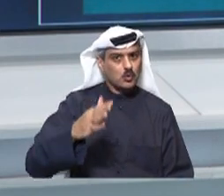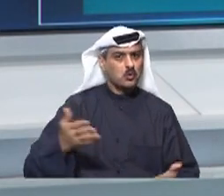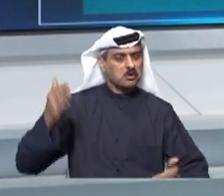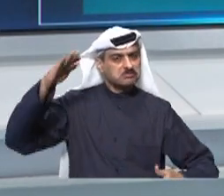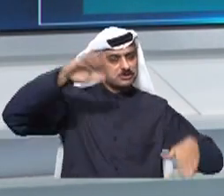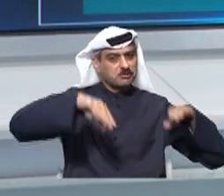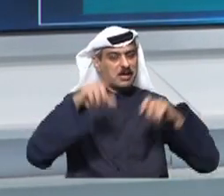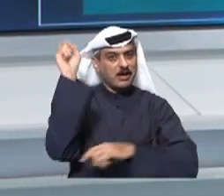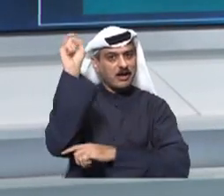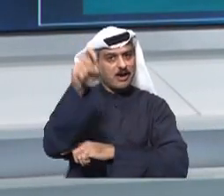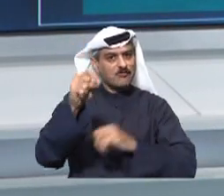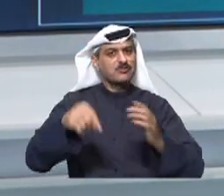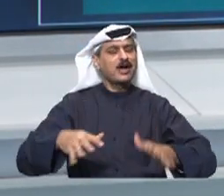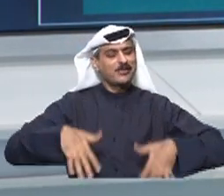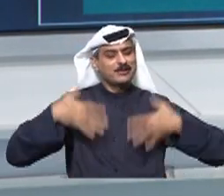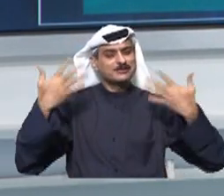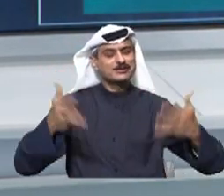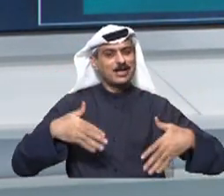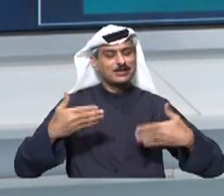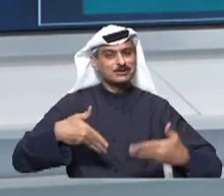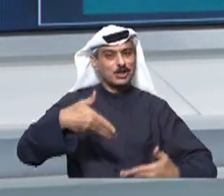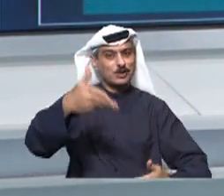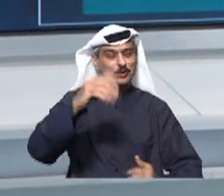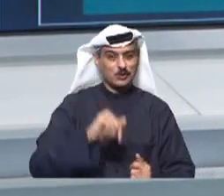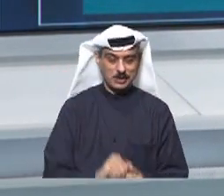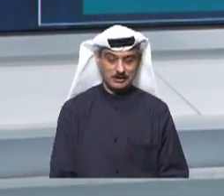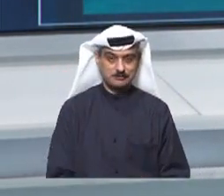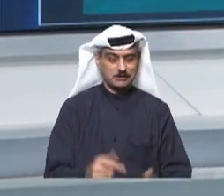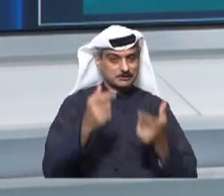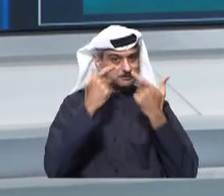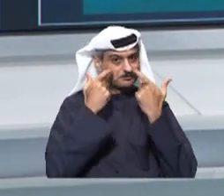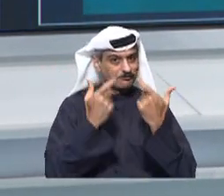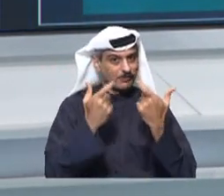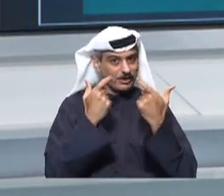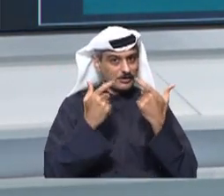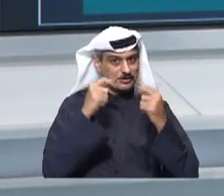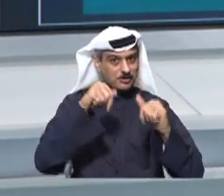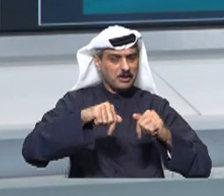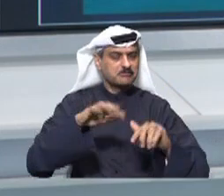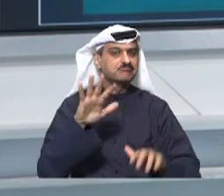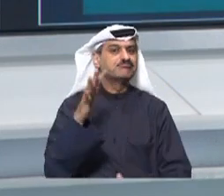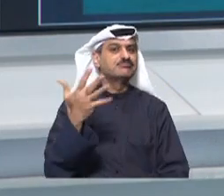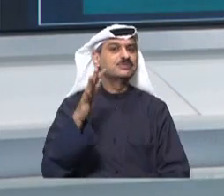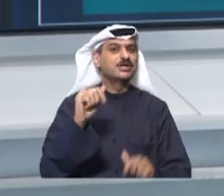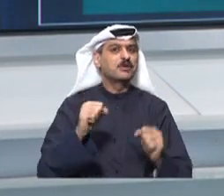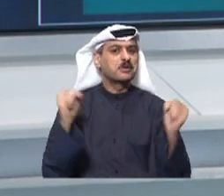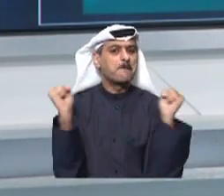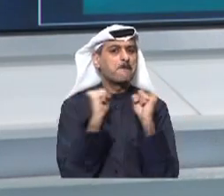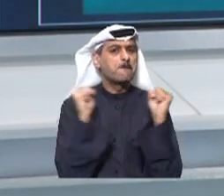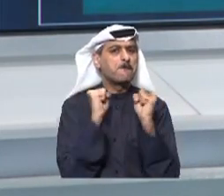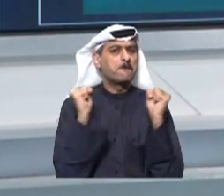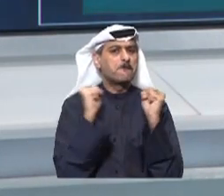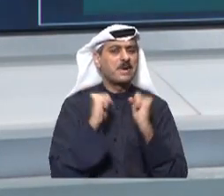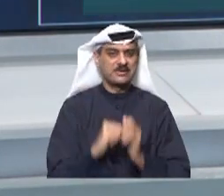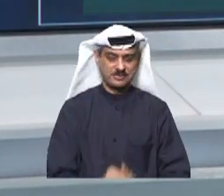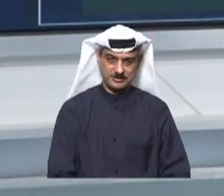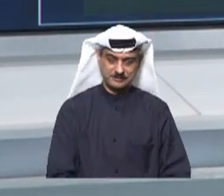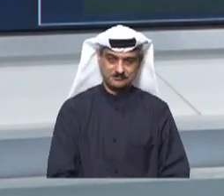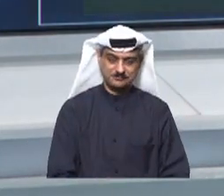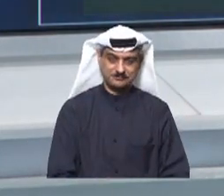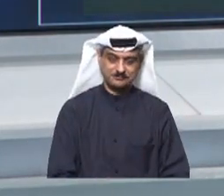البحرية، لذلك طلعوا واستانسوا خلال هذه الأجواء، لكن حطوا بالكم لأن قد تكون أجواء باردة في بعض